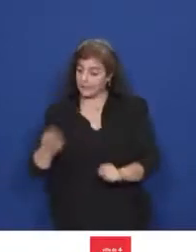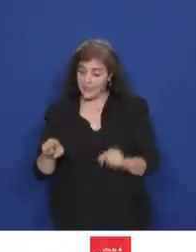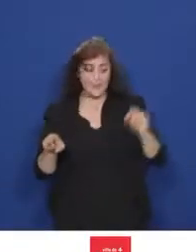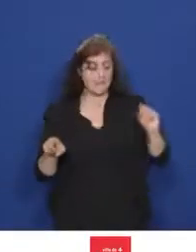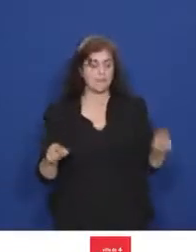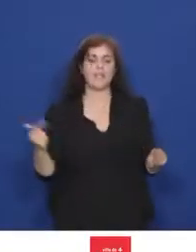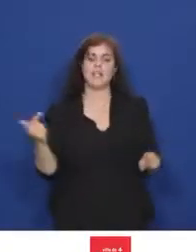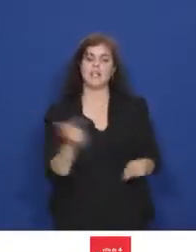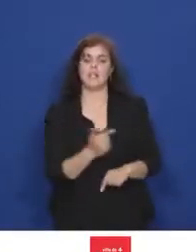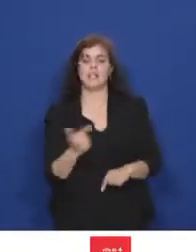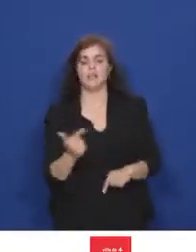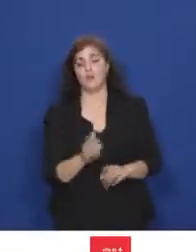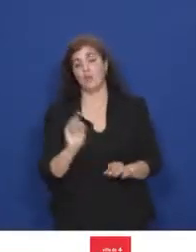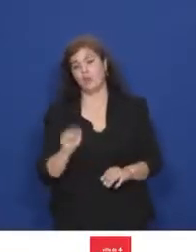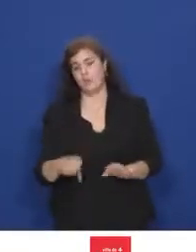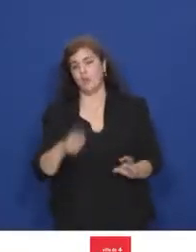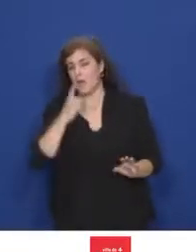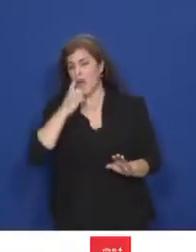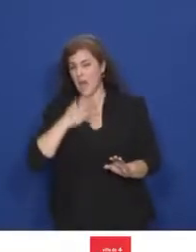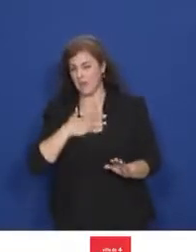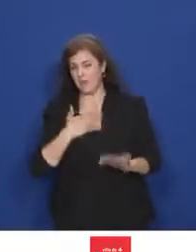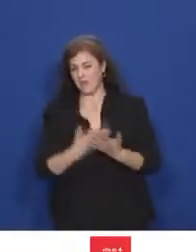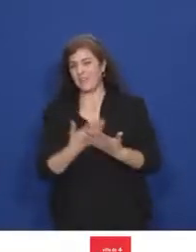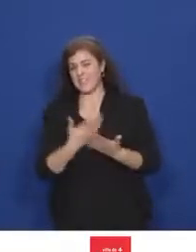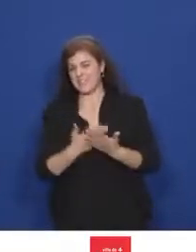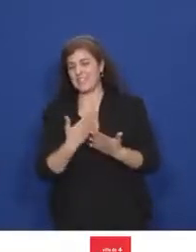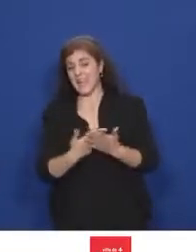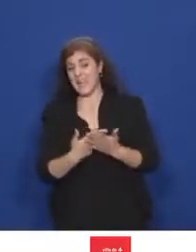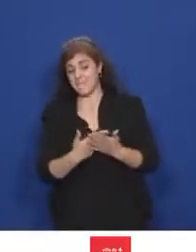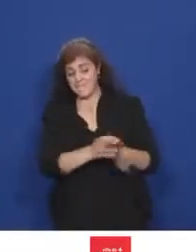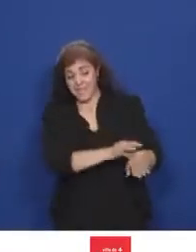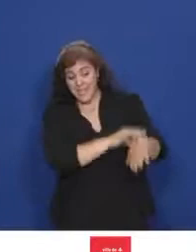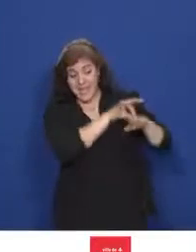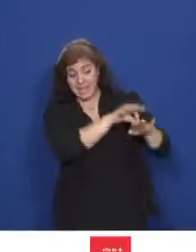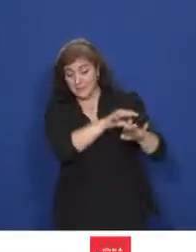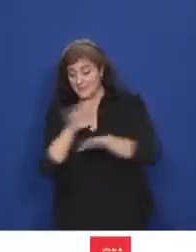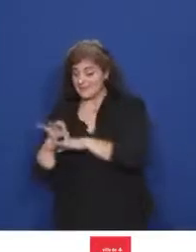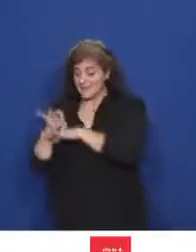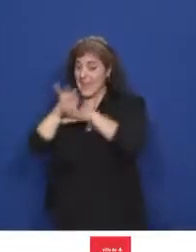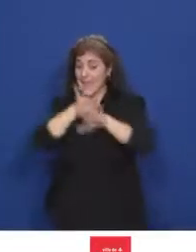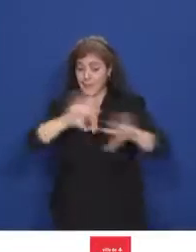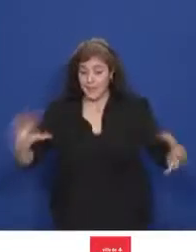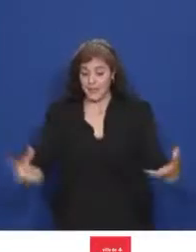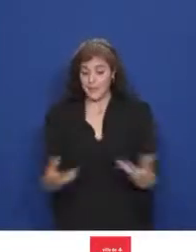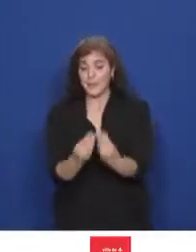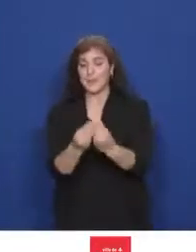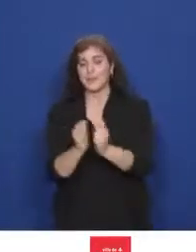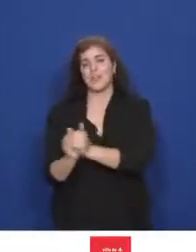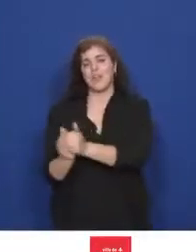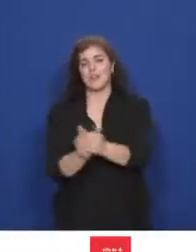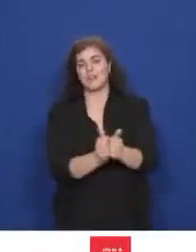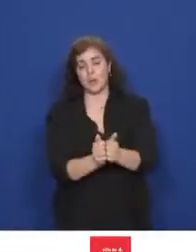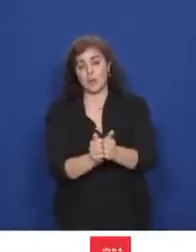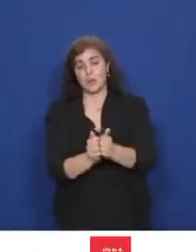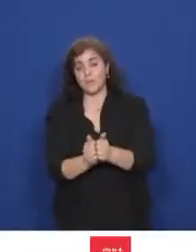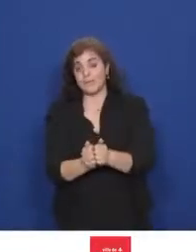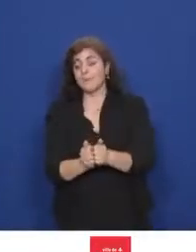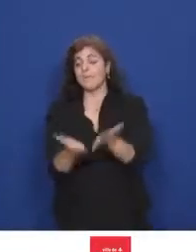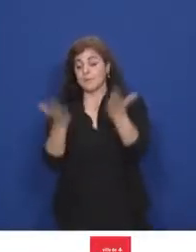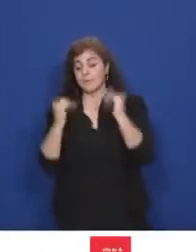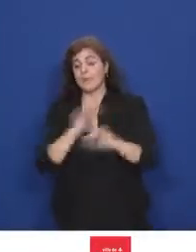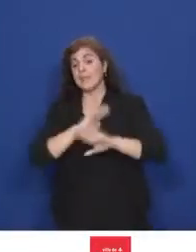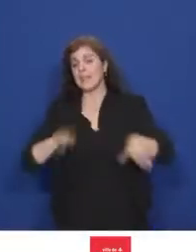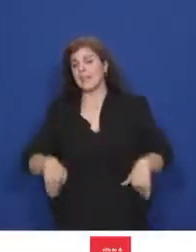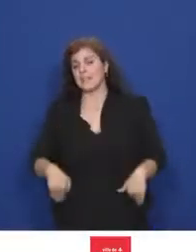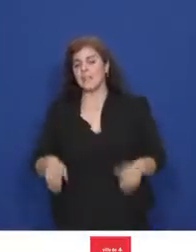aussi important à accompagner et à travailler. Dernier point, mais je l'avais déjà évoqué, je sais que les